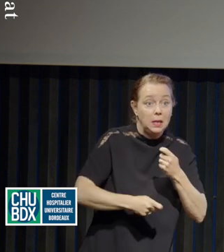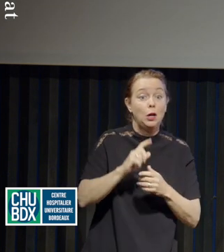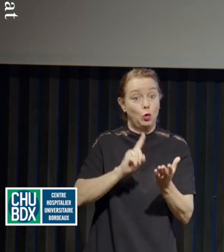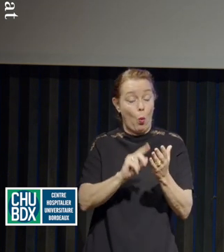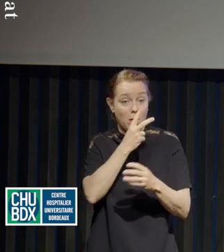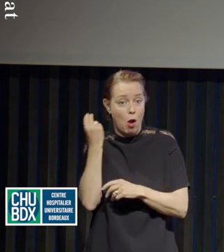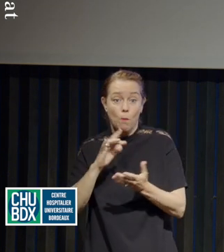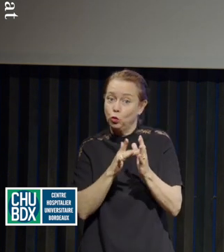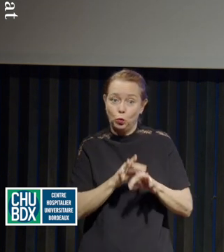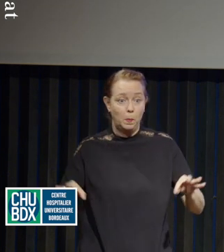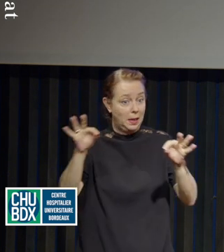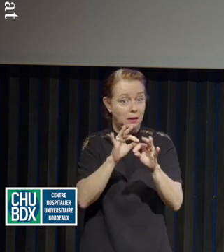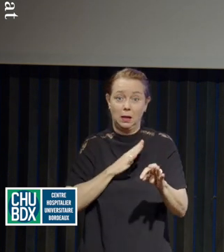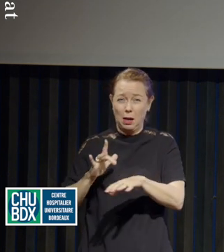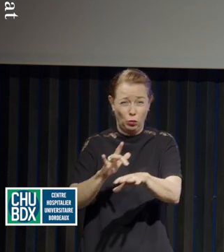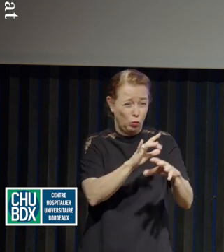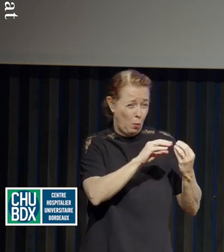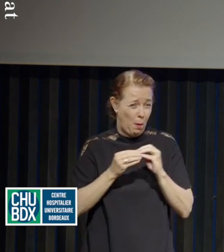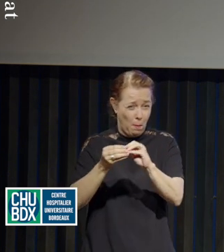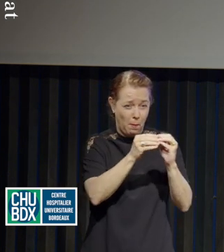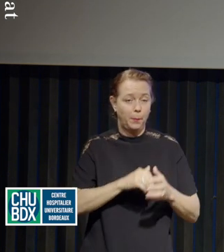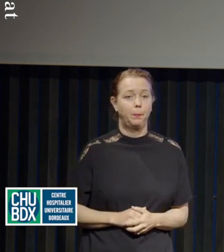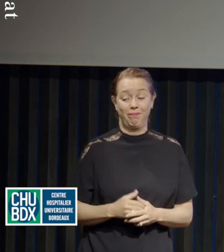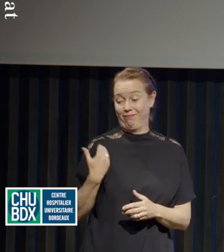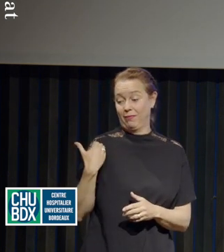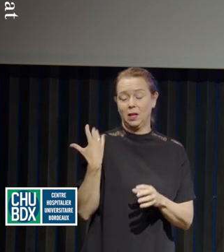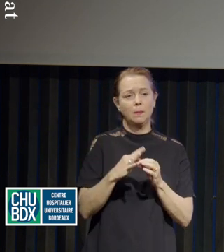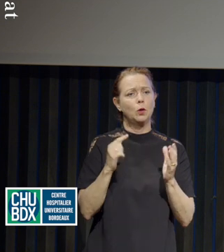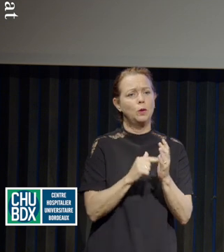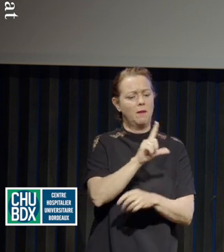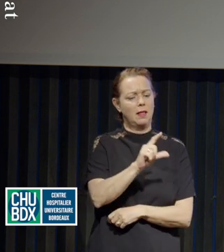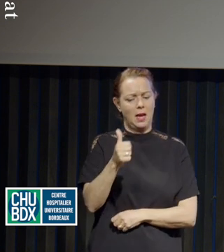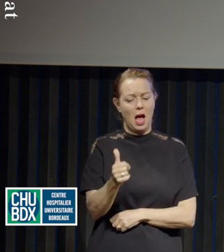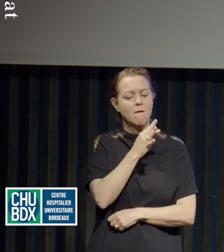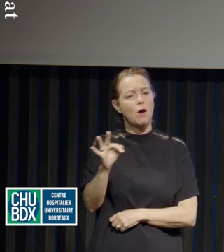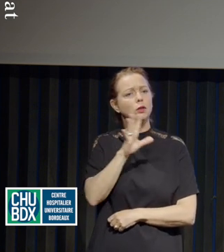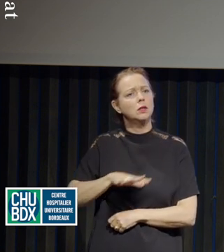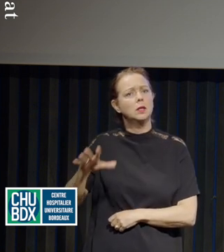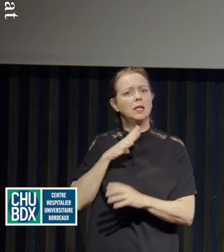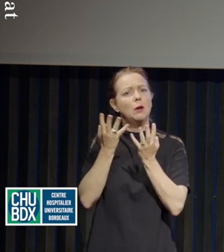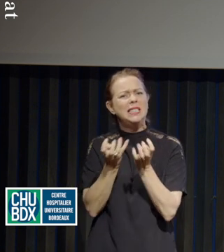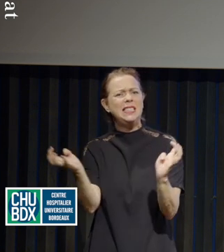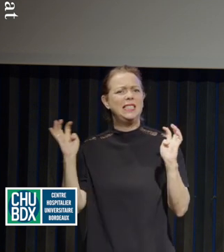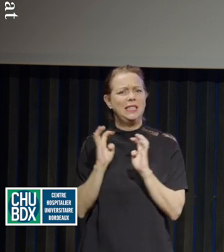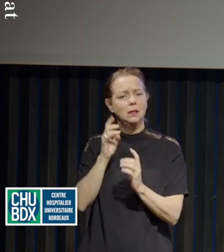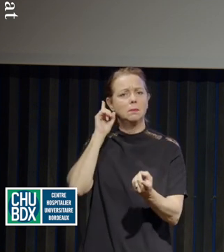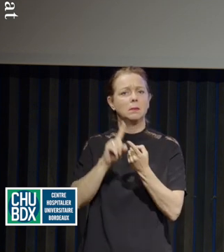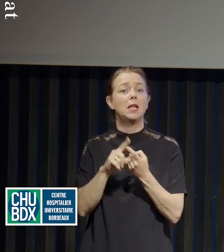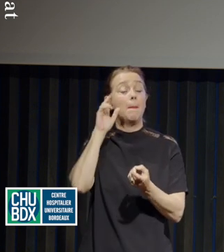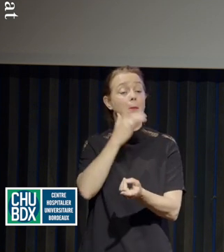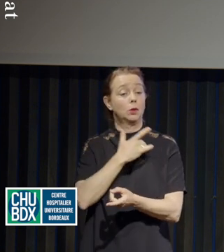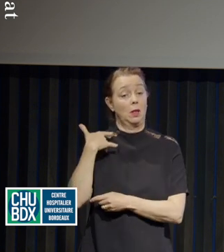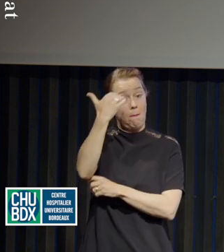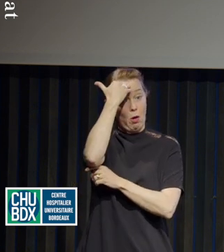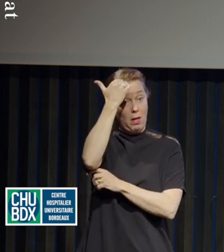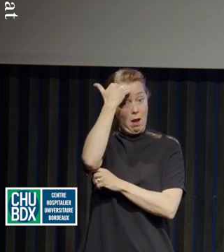dans tous les pays du monde. Donc, en septembre 2021, se sont tenues en France les Assises de la santé mentale, dont